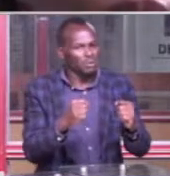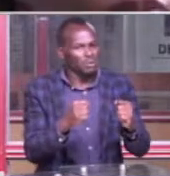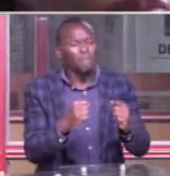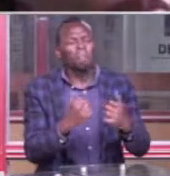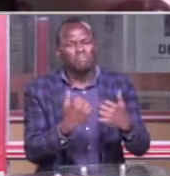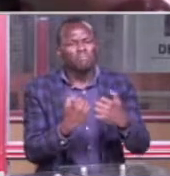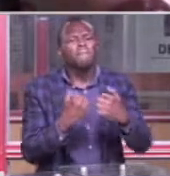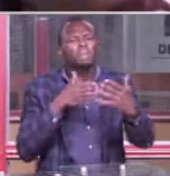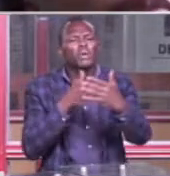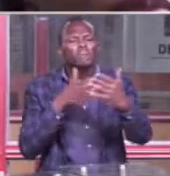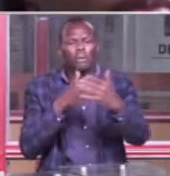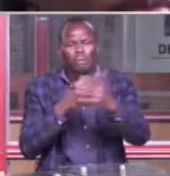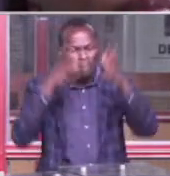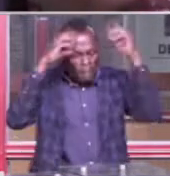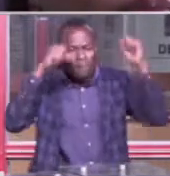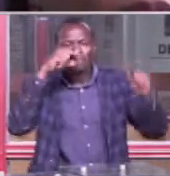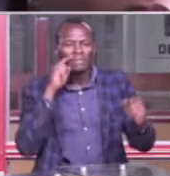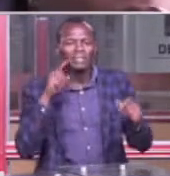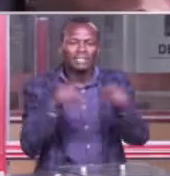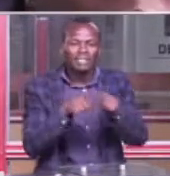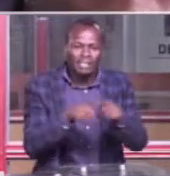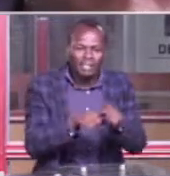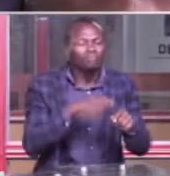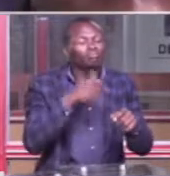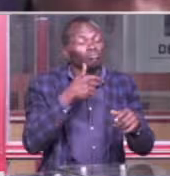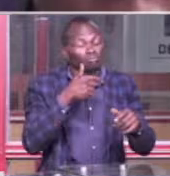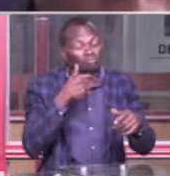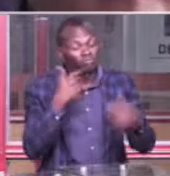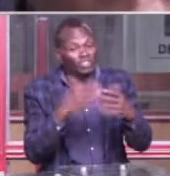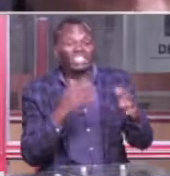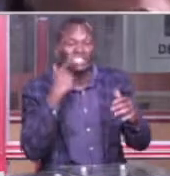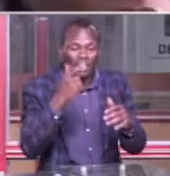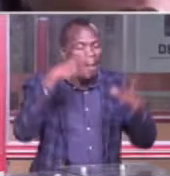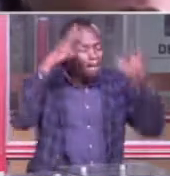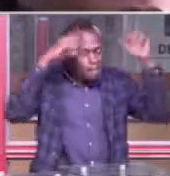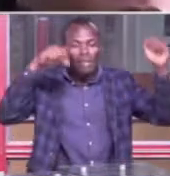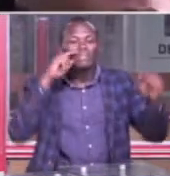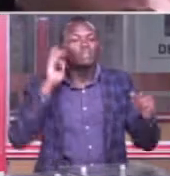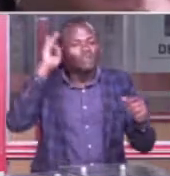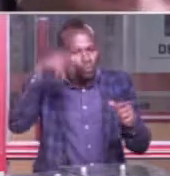nti bo be bannannyini kibiina ekiri mu gavumenti era balina n'amagye.